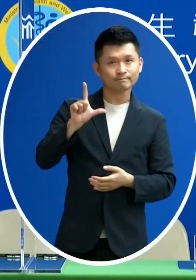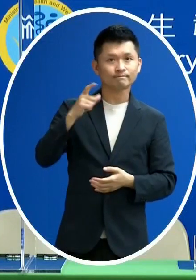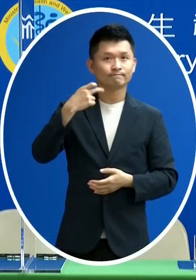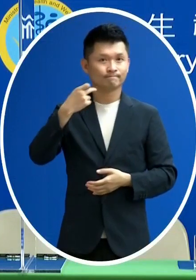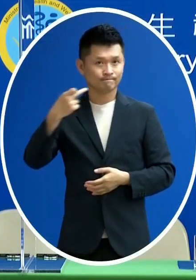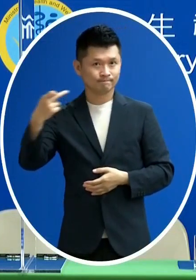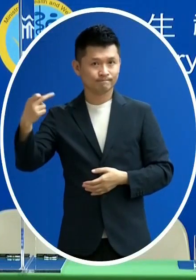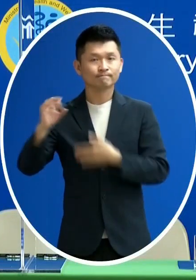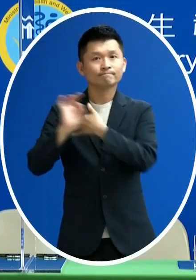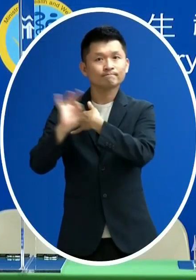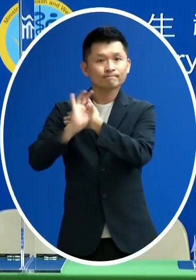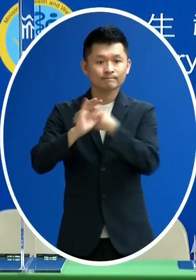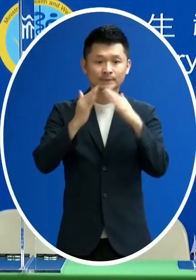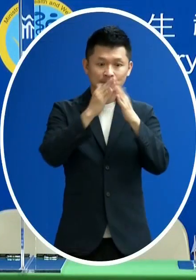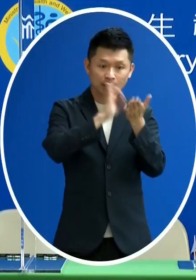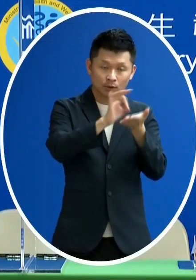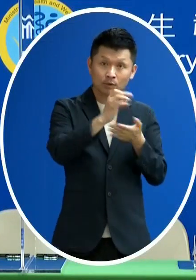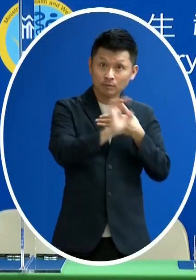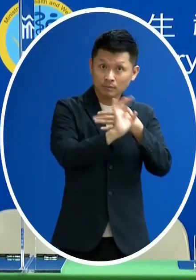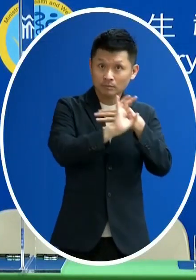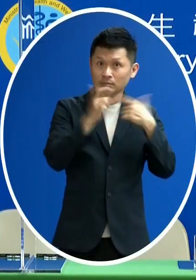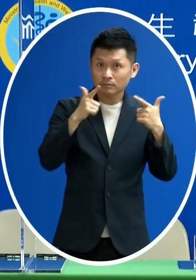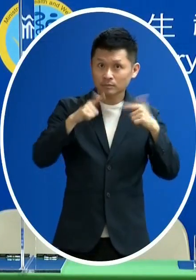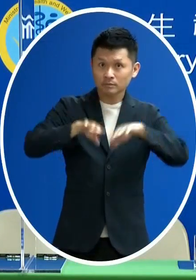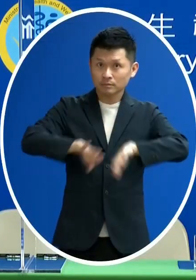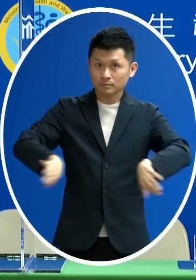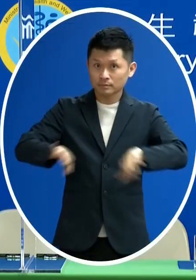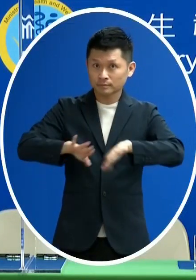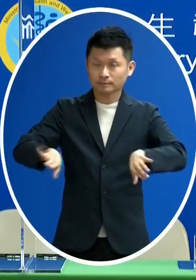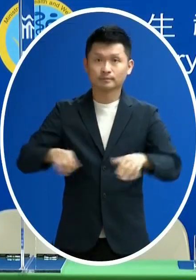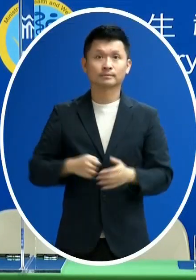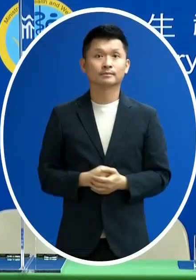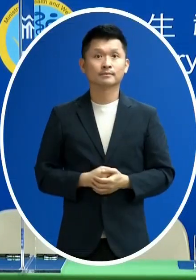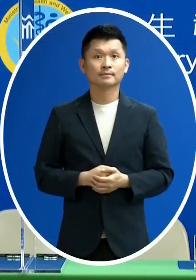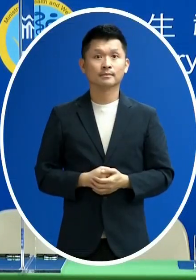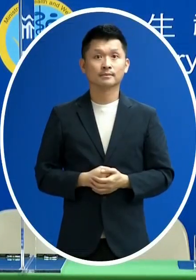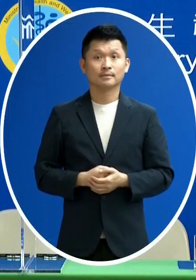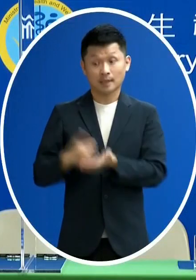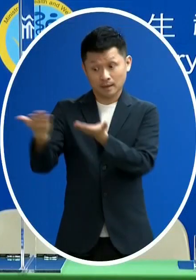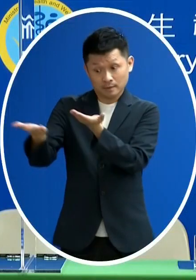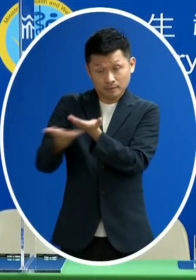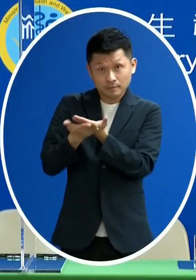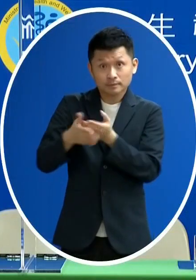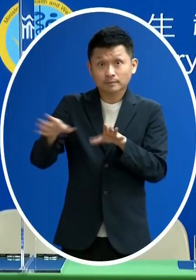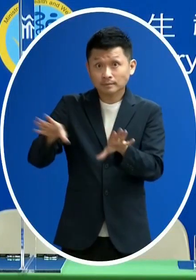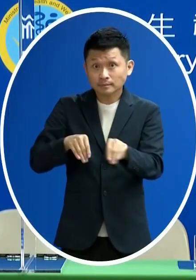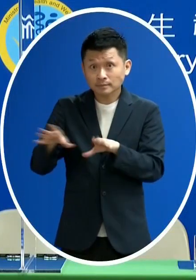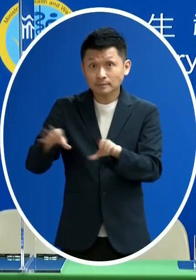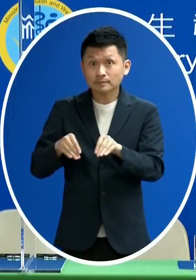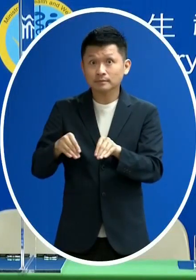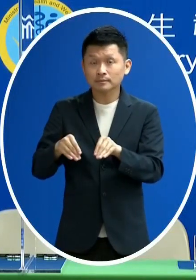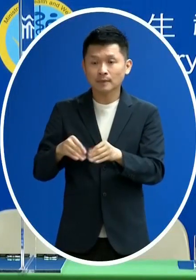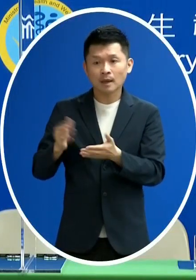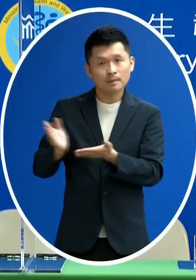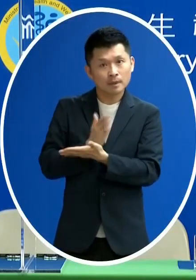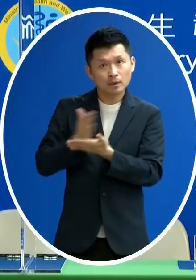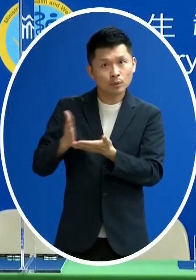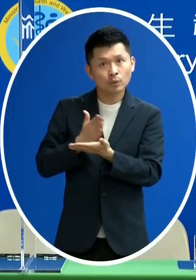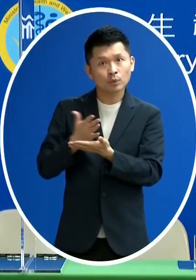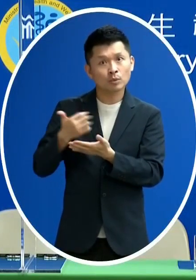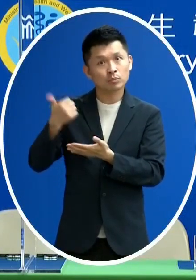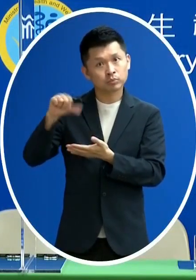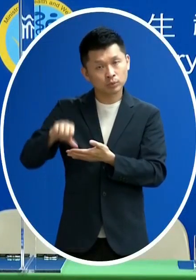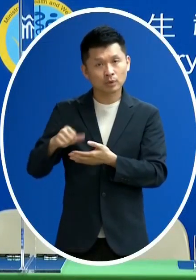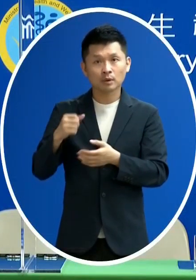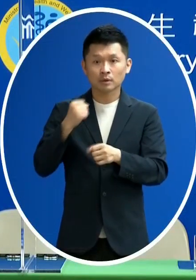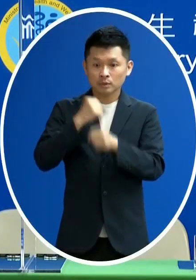是 Rapid Test， 不是 Home Test， 它所申请的是 Rapid Test。 那它检附给我们的一些性能评估报告还有制